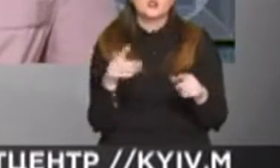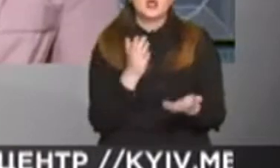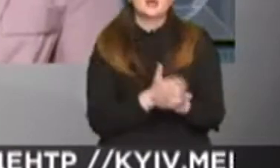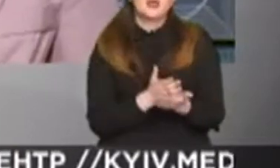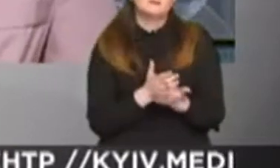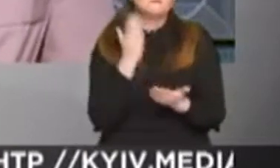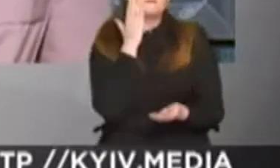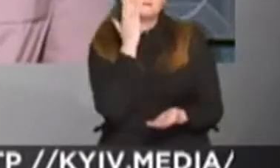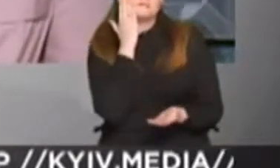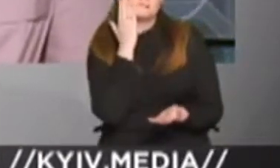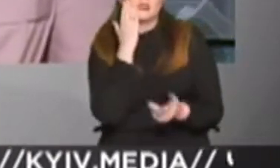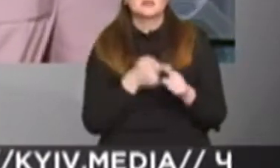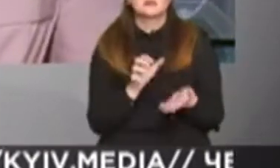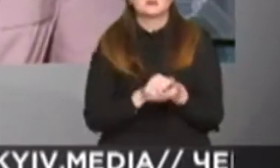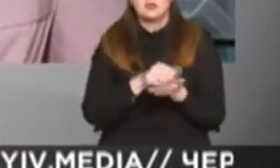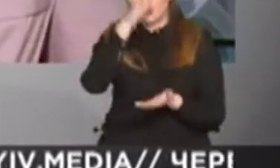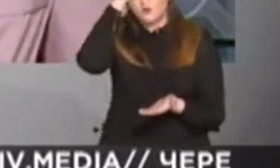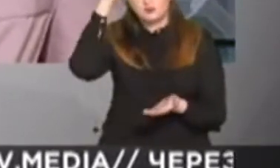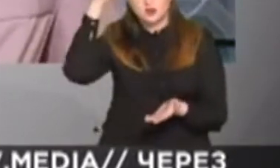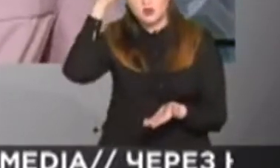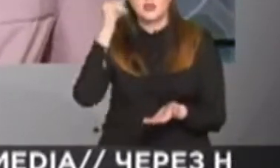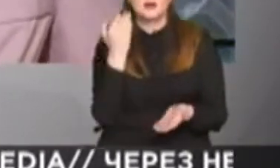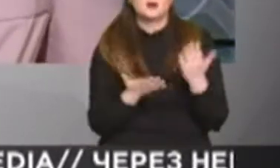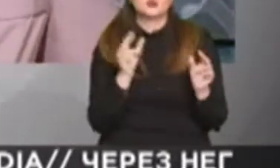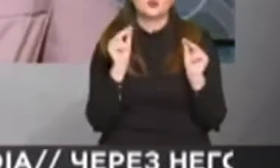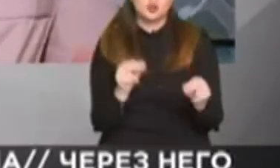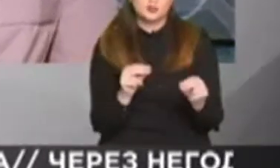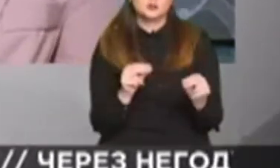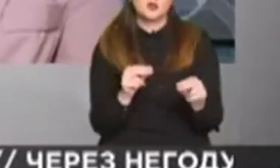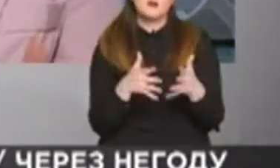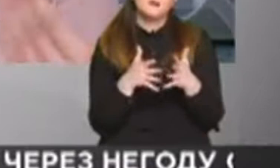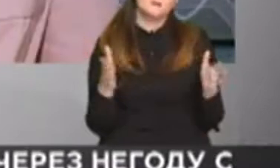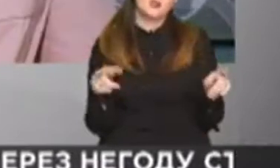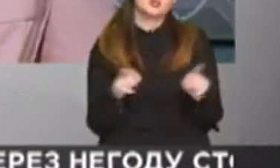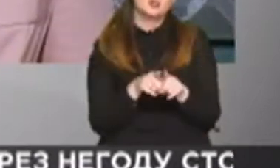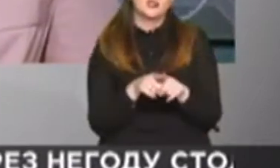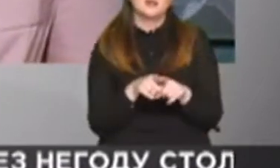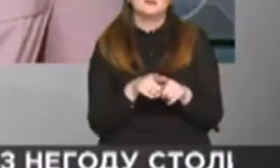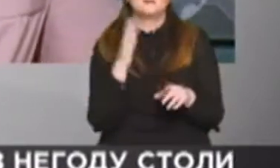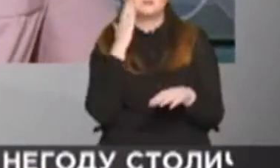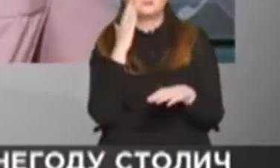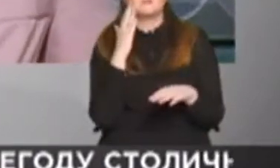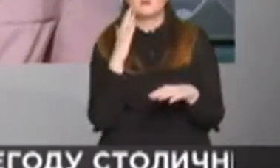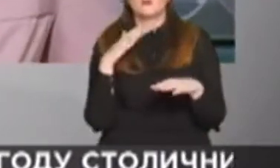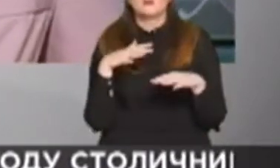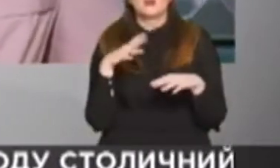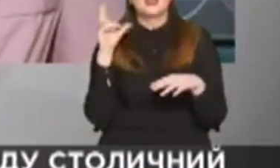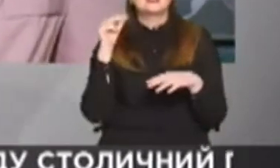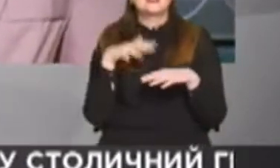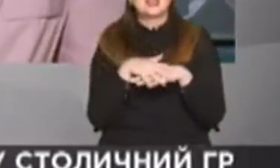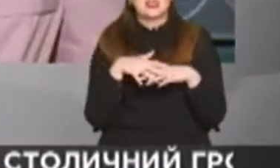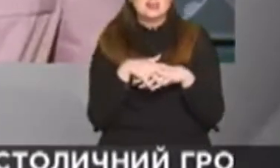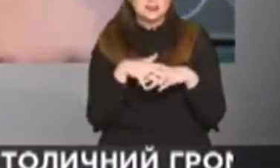доволі орієнтовними. Цим займаються науковці. І якщо чесно, вони більш такі статистичні. І довіряти